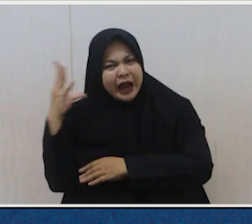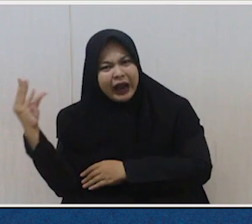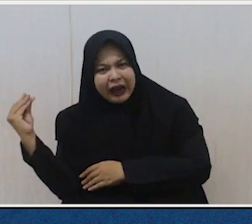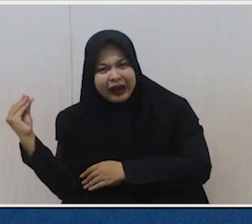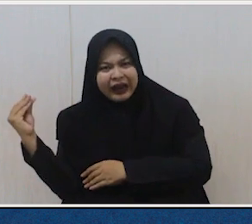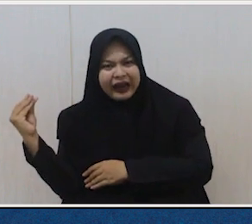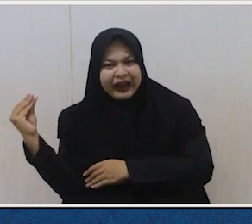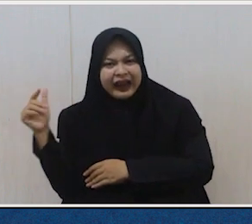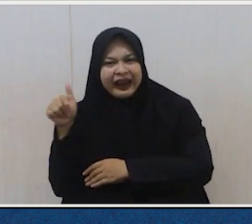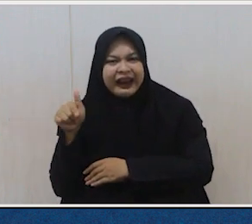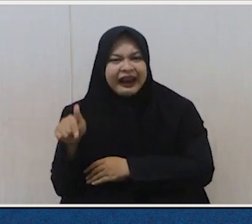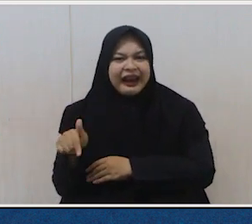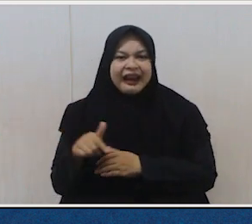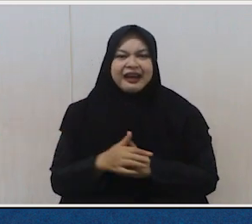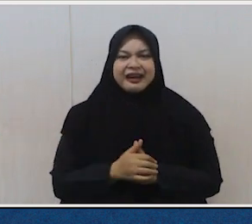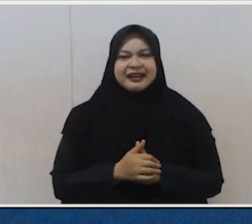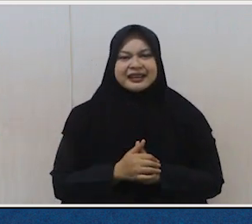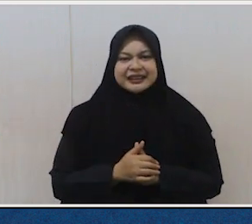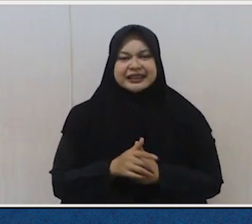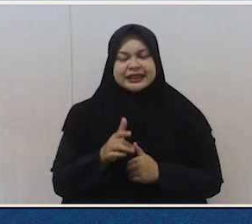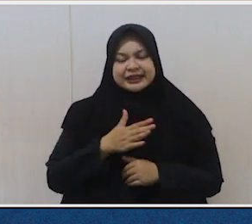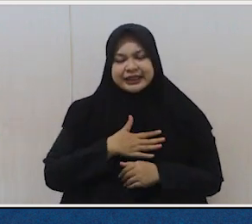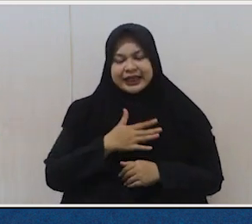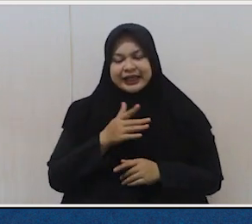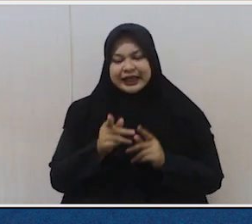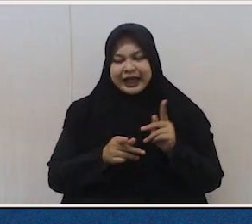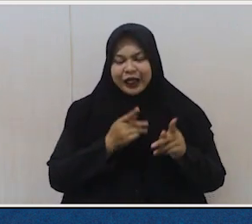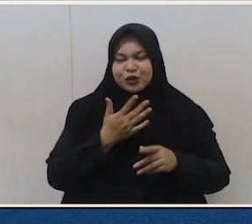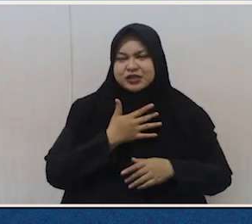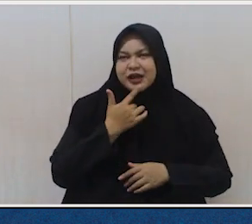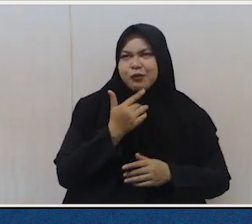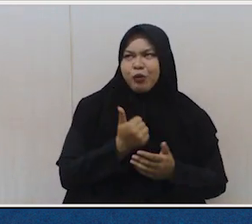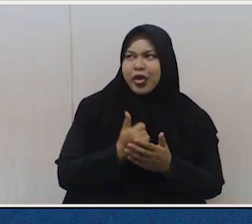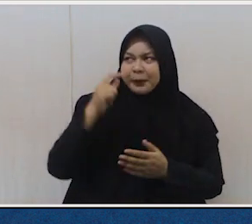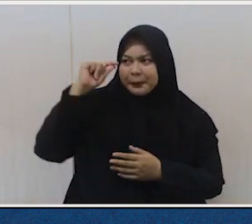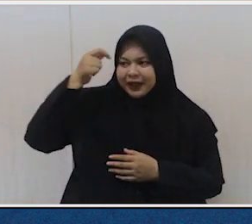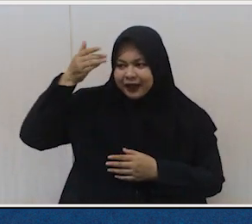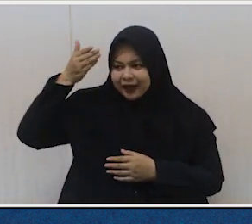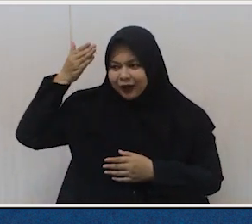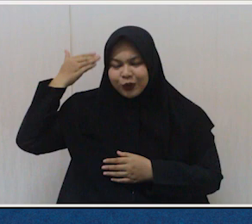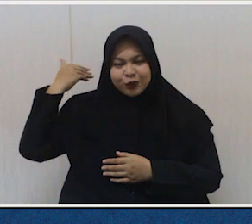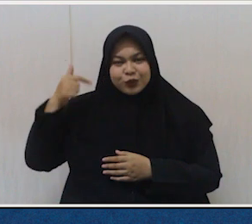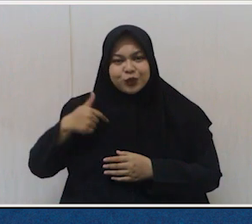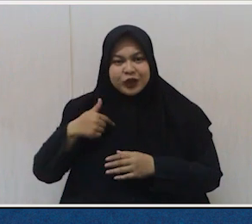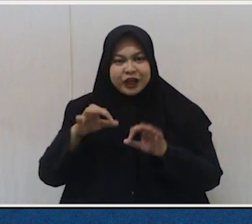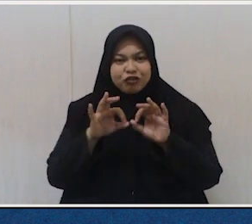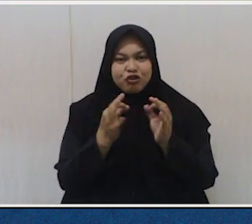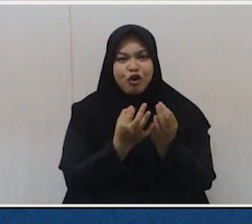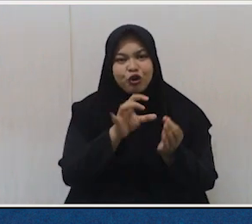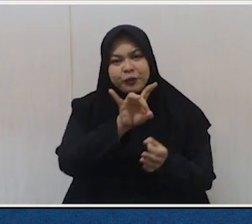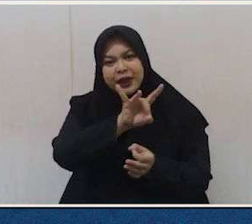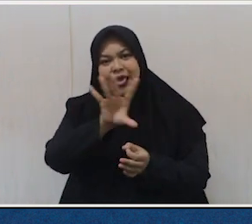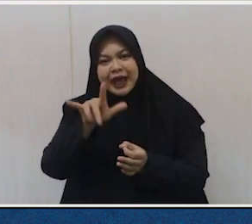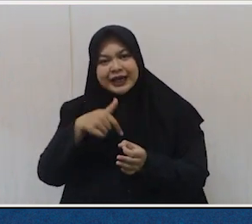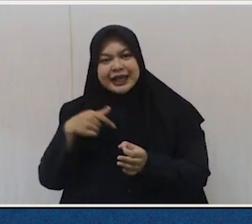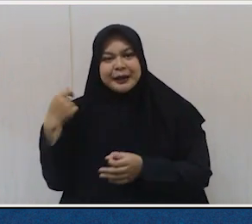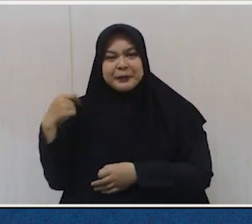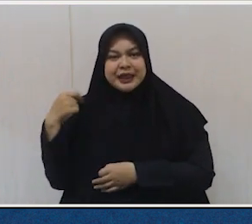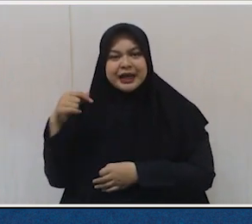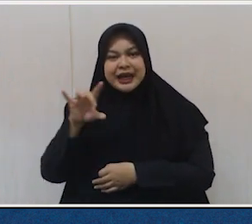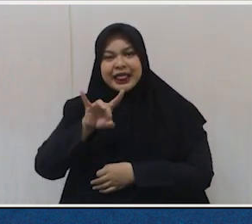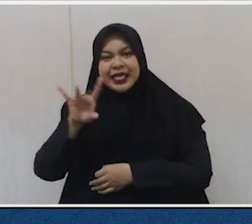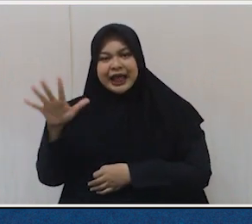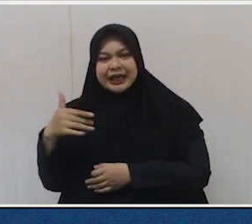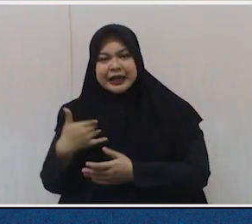penginapan jadi itu itu kalau saya boleh mengingat-ingat mungk di forum yang lain di Kementerian yang